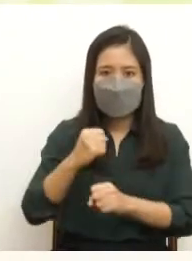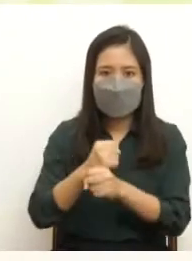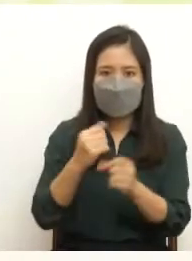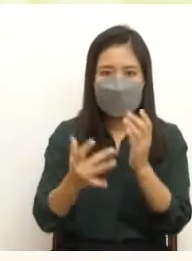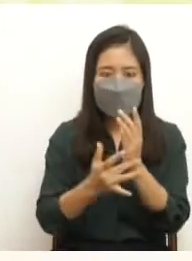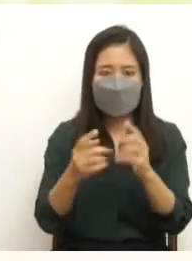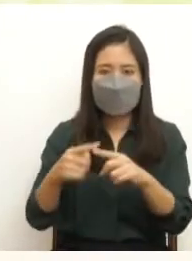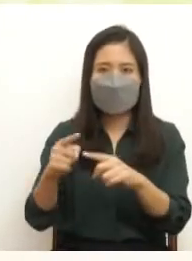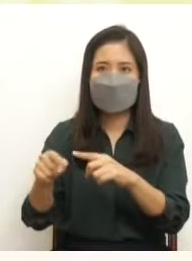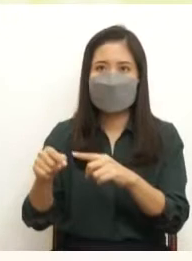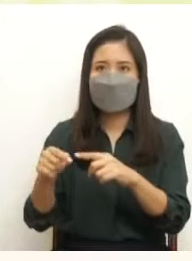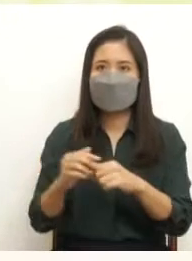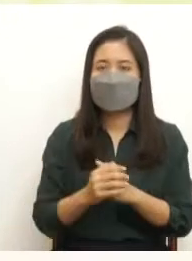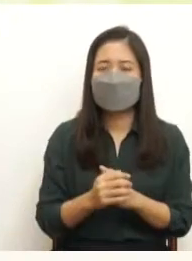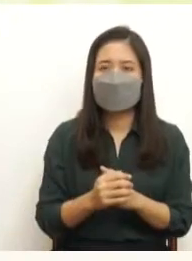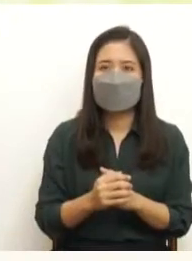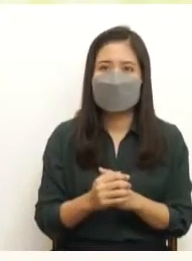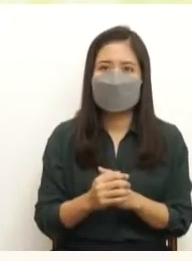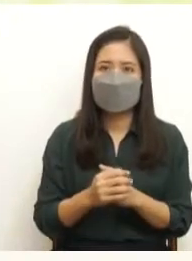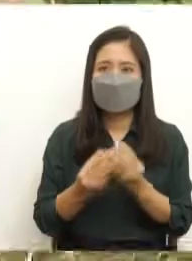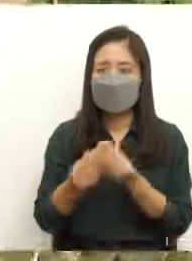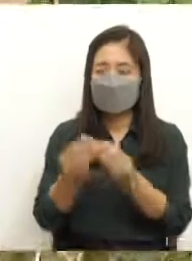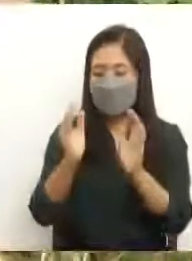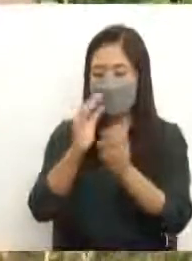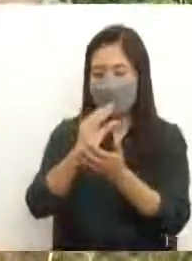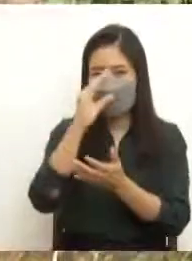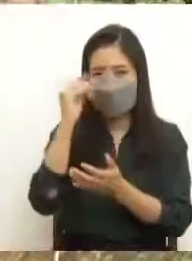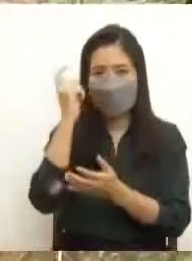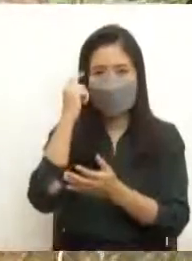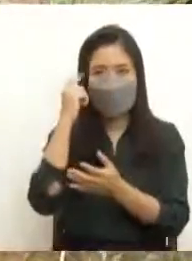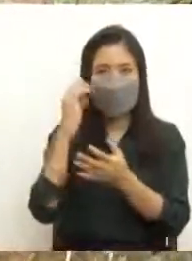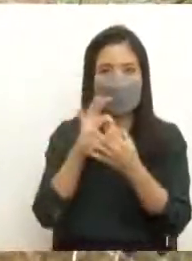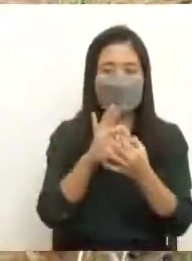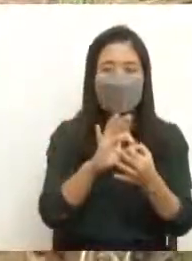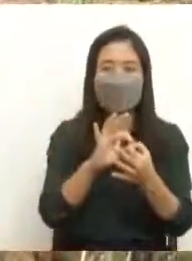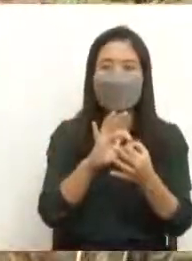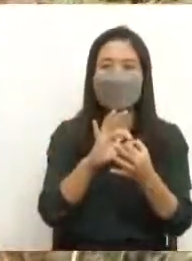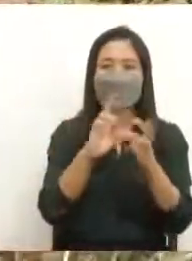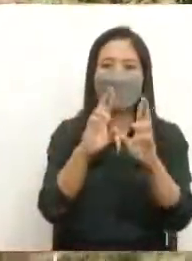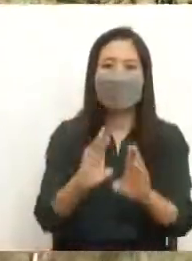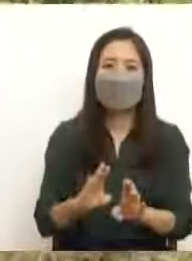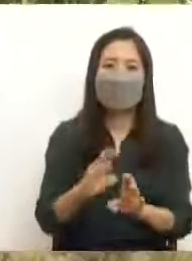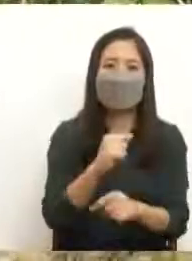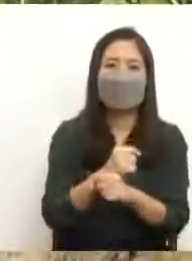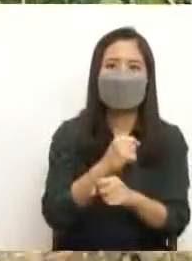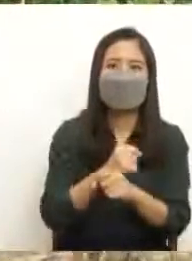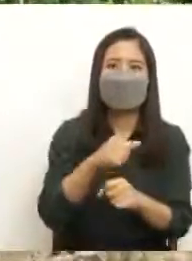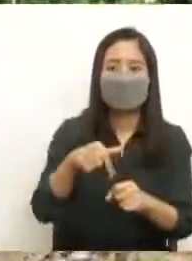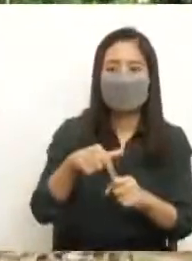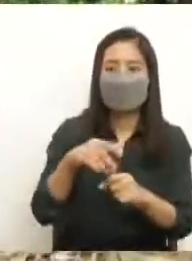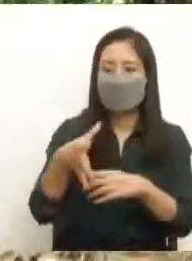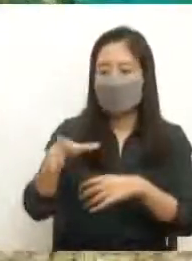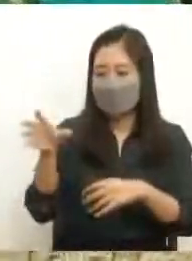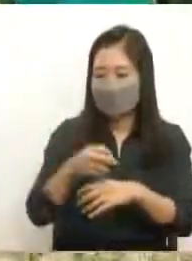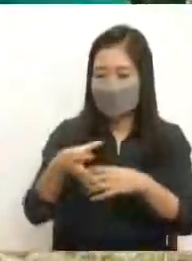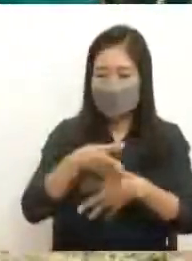learning นะครับแล้วก็เพื่อให้นักเรียนรู้จักแก้ปัญหาจากประสบการณ์ตรงที่เขาได้ปฏิบัติด้